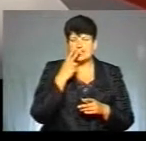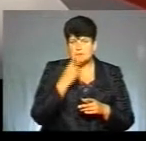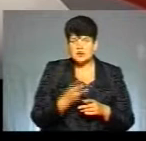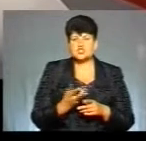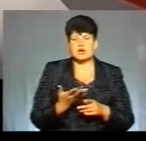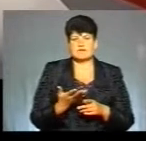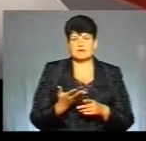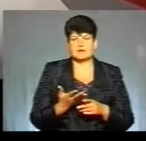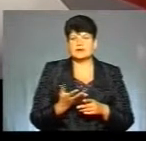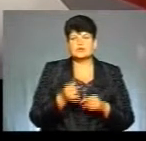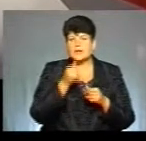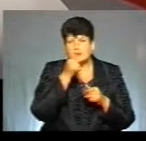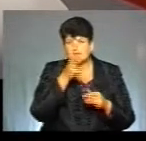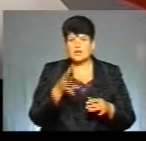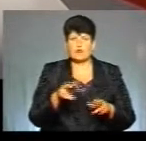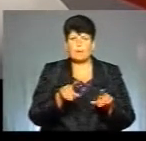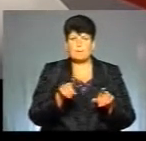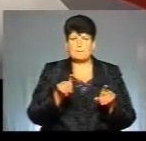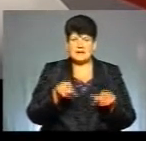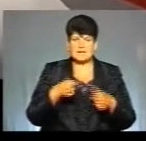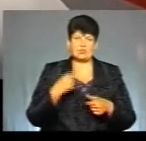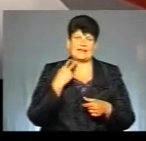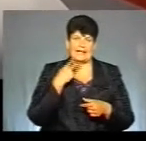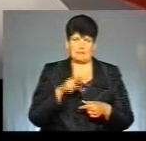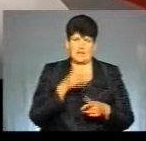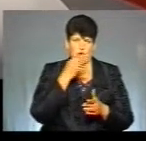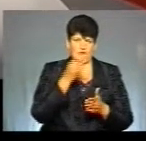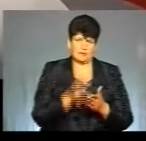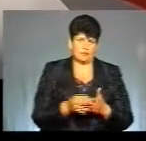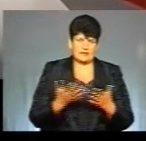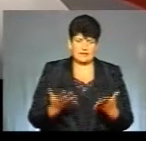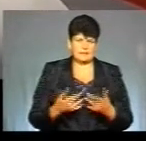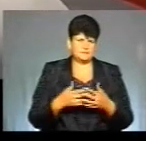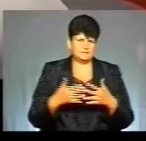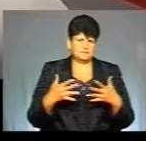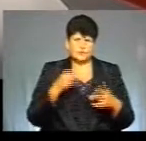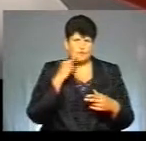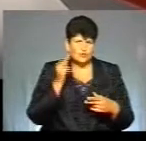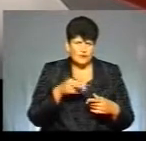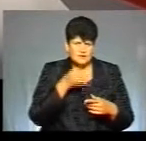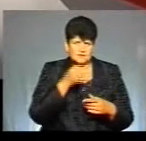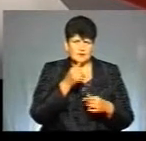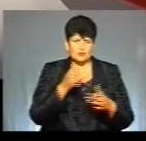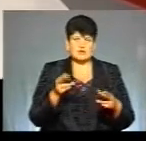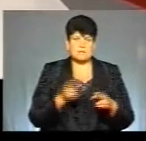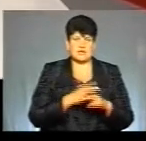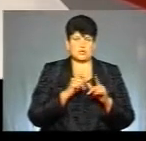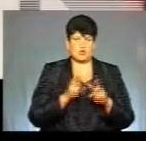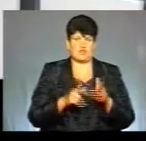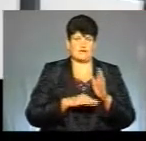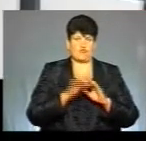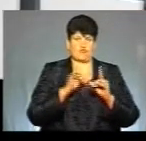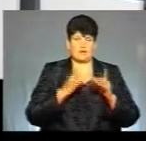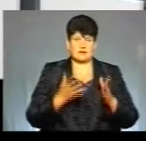кримінальної відповідальності, а отже, і затримання, арешту, пред'явлення по теперішньому законодавству підозри, обвинувачення без згоди Верховної Ради.